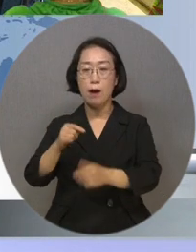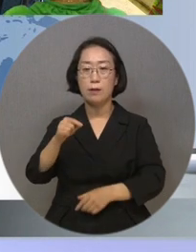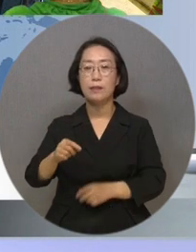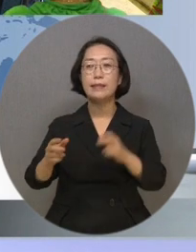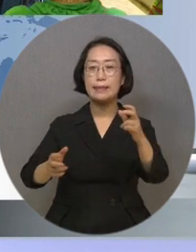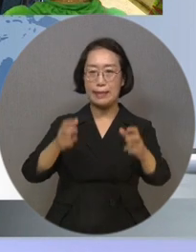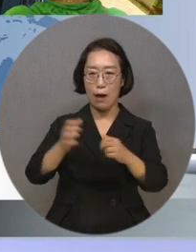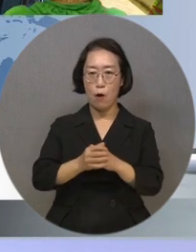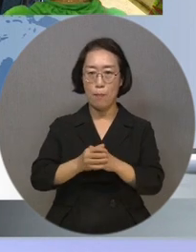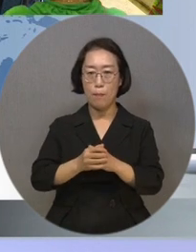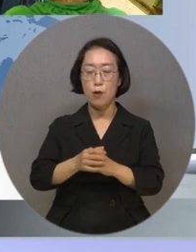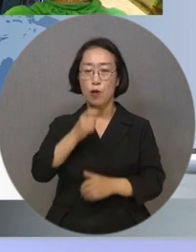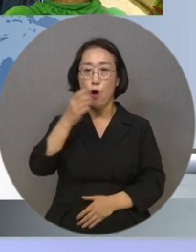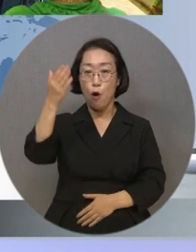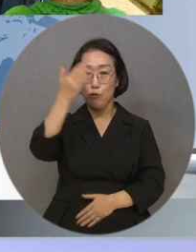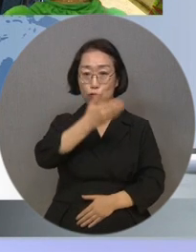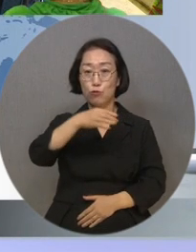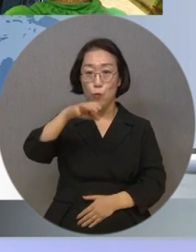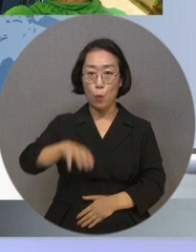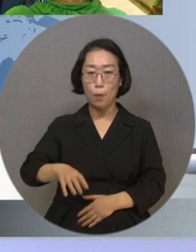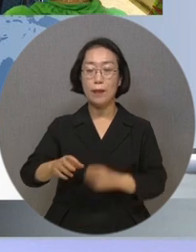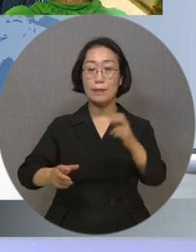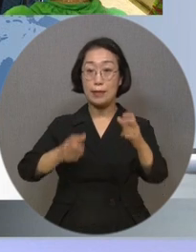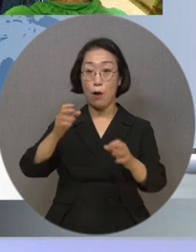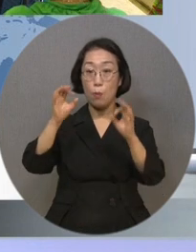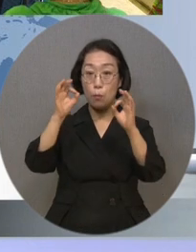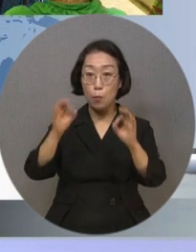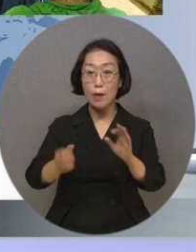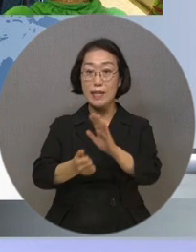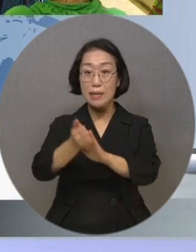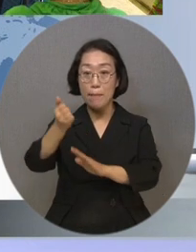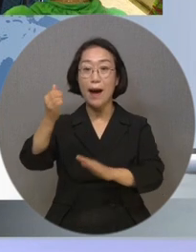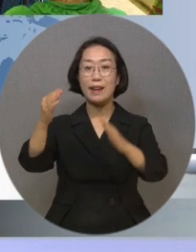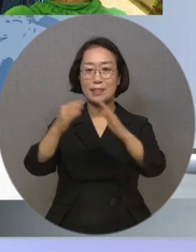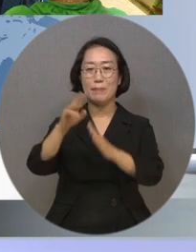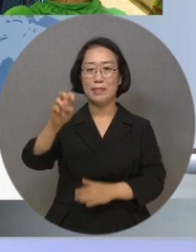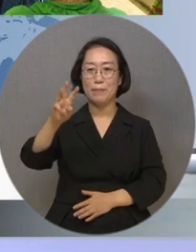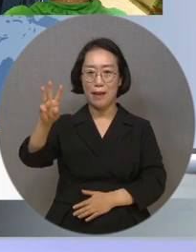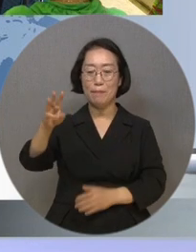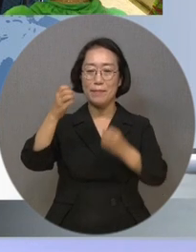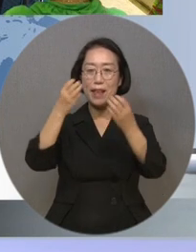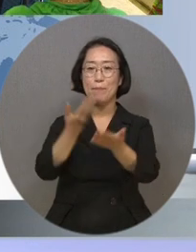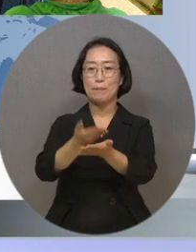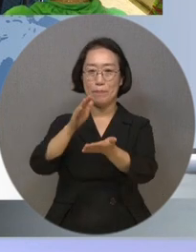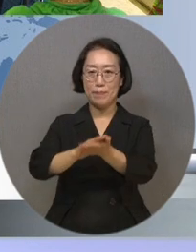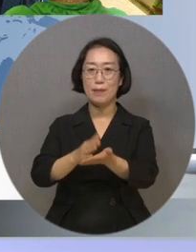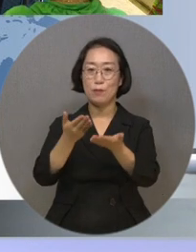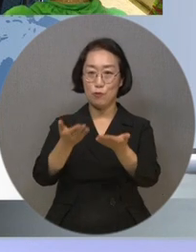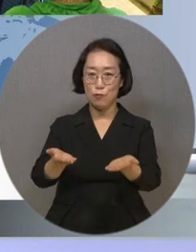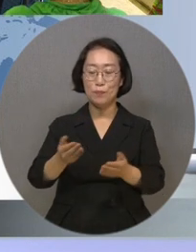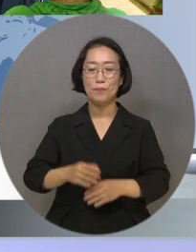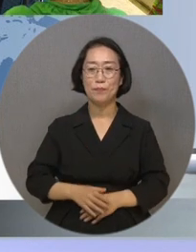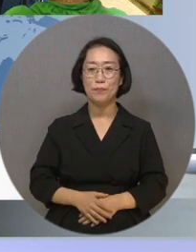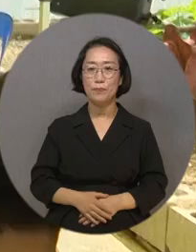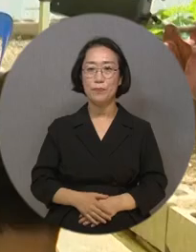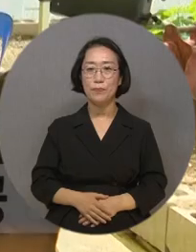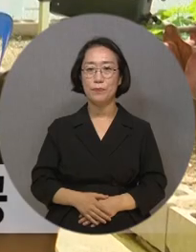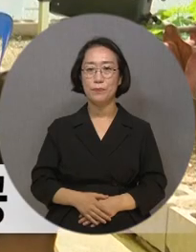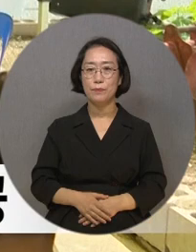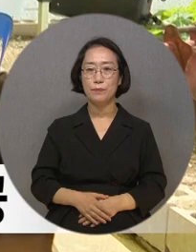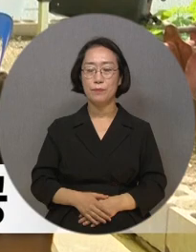전남 여수시가 운영하고 있는데요 희망하우스 23호가 탄생했습니다 정의영 기자입니다